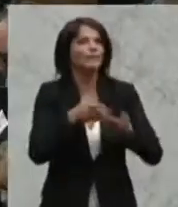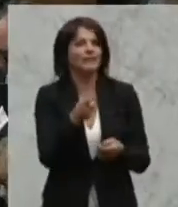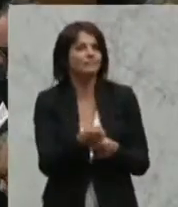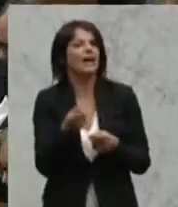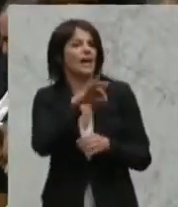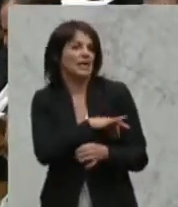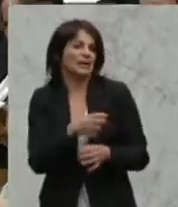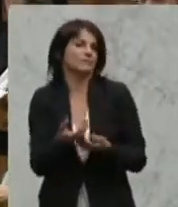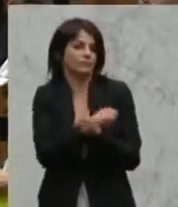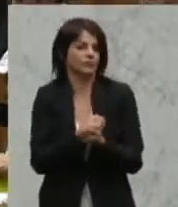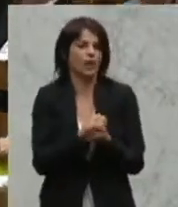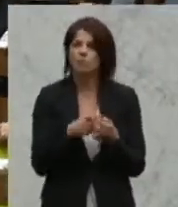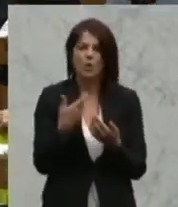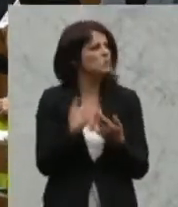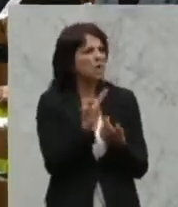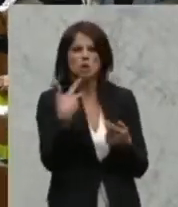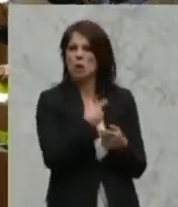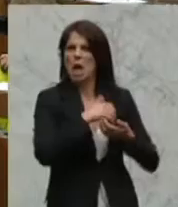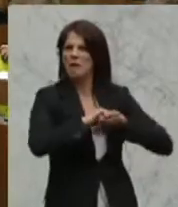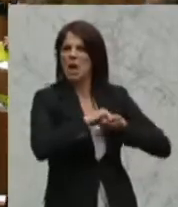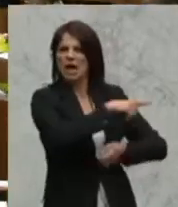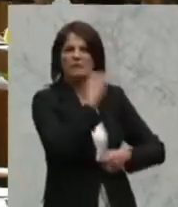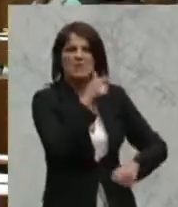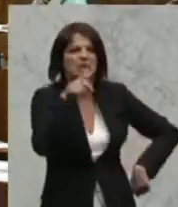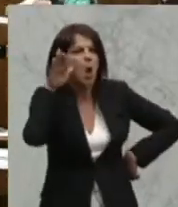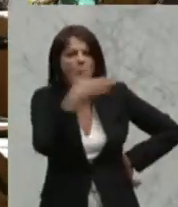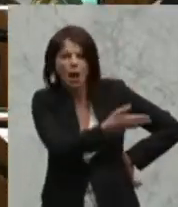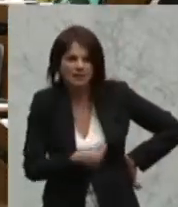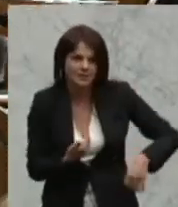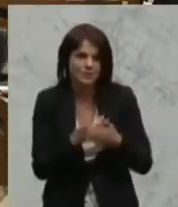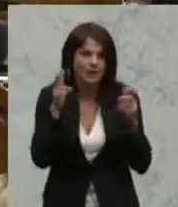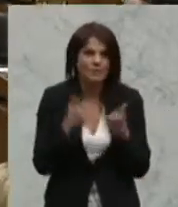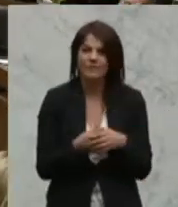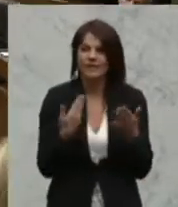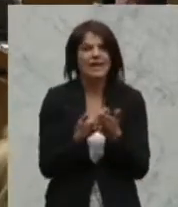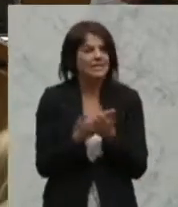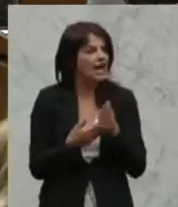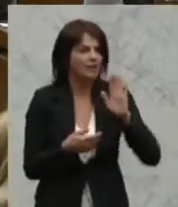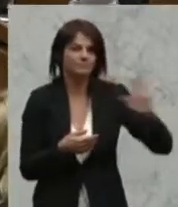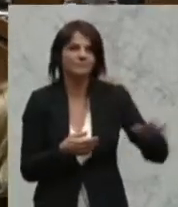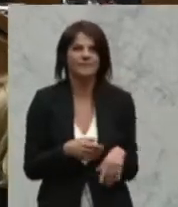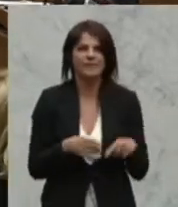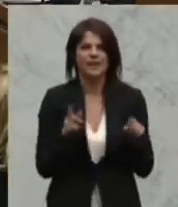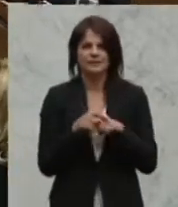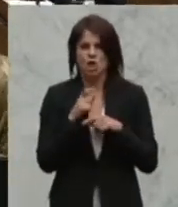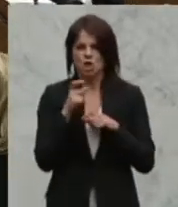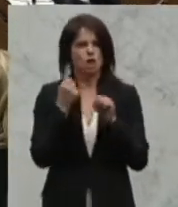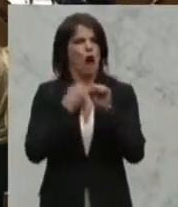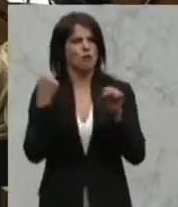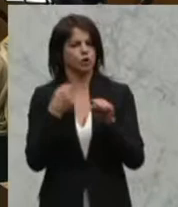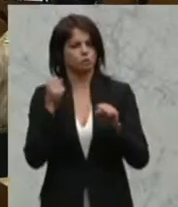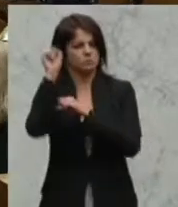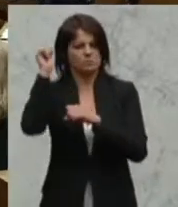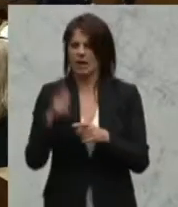Aber sowas wollen unsere sozialistischen Freunde ja nicht hören, denn dann stoßen sie mit ihren klassenkämpferischen Parolen auf